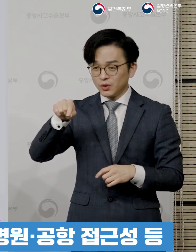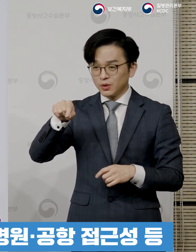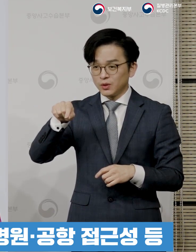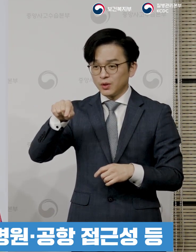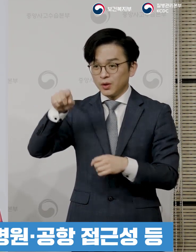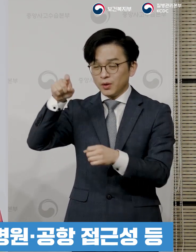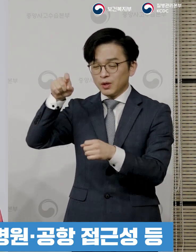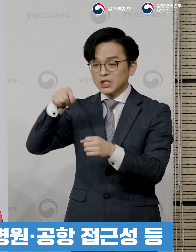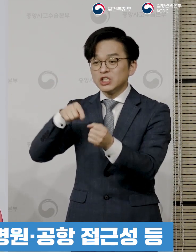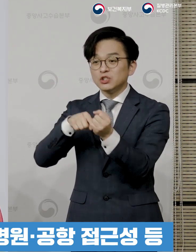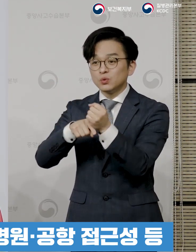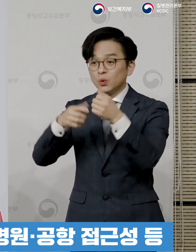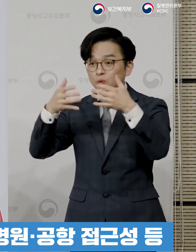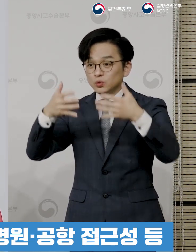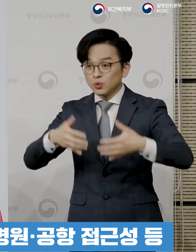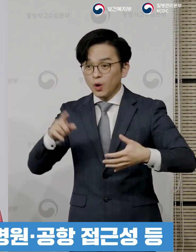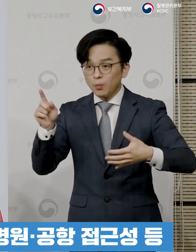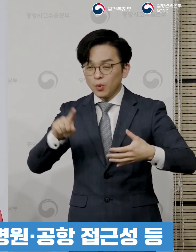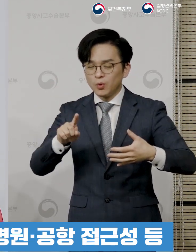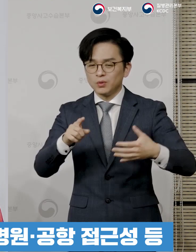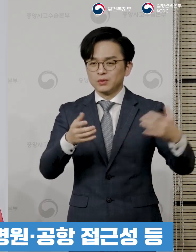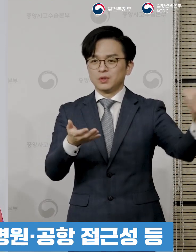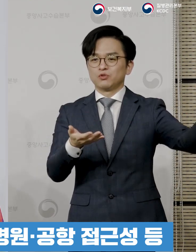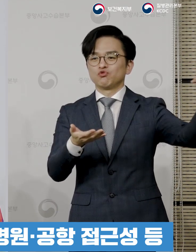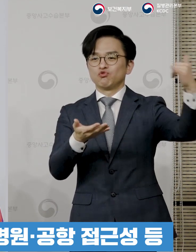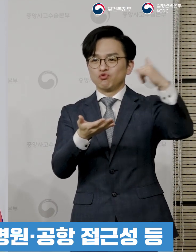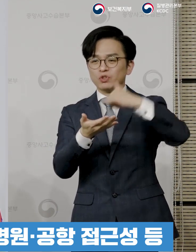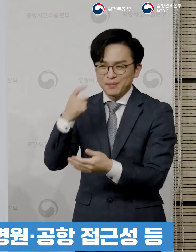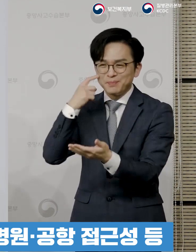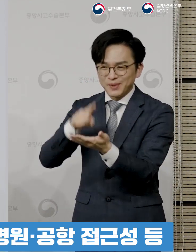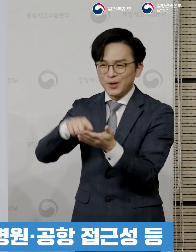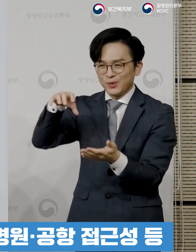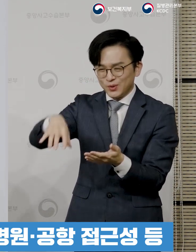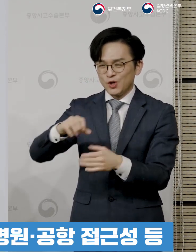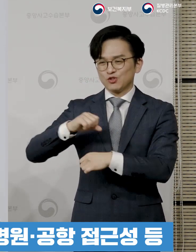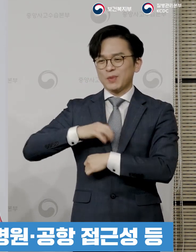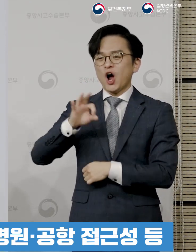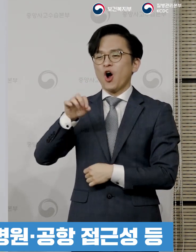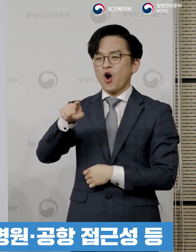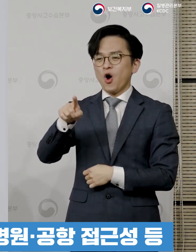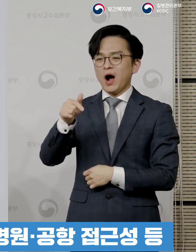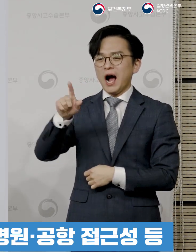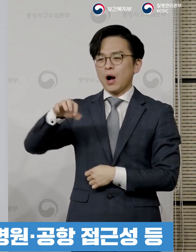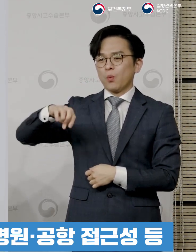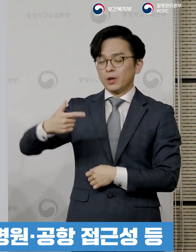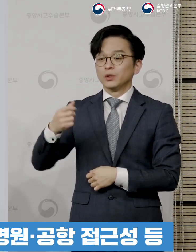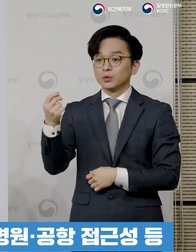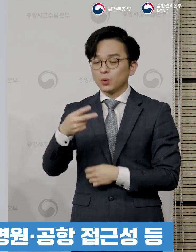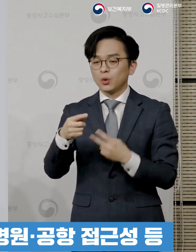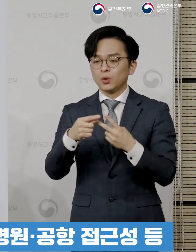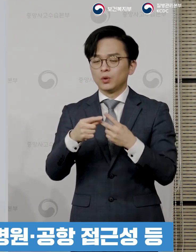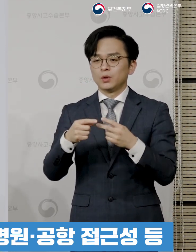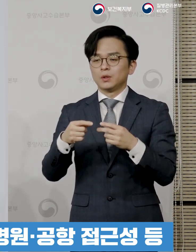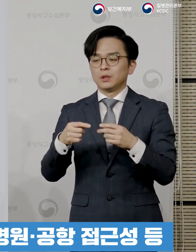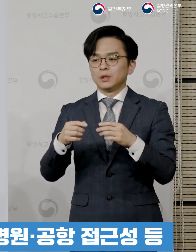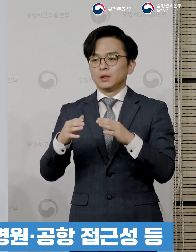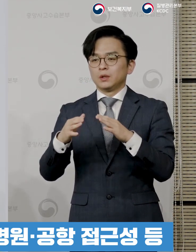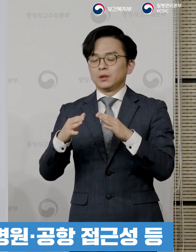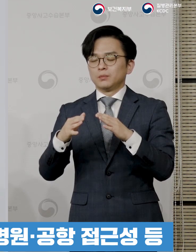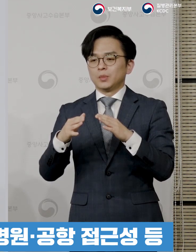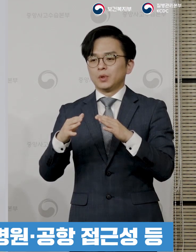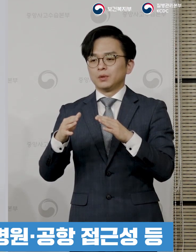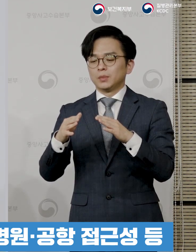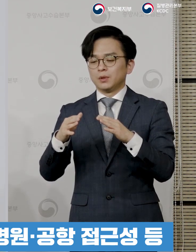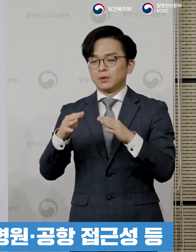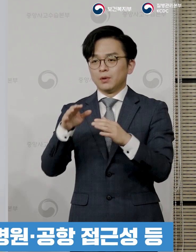예상 규모에 대한 부분이 제일 첫 번째 조건이었고요. 교민 사생활 보호라든가 보안 경계가 좀 보장이 되는 그런